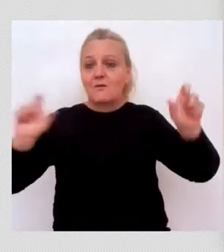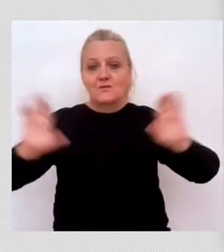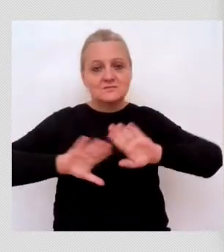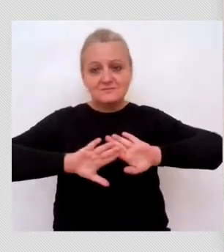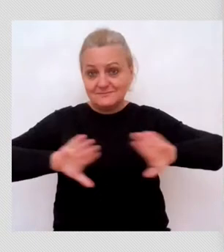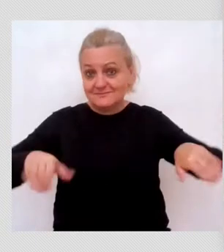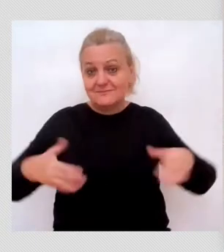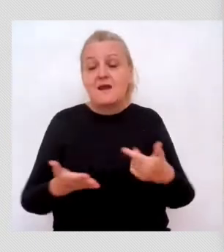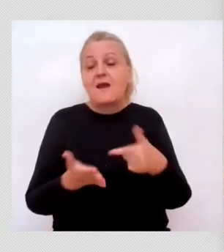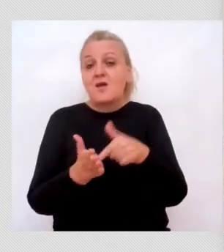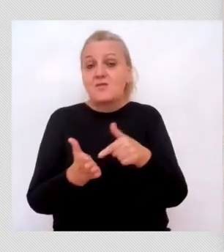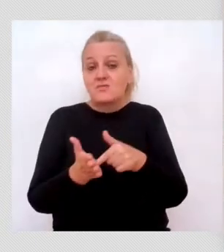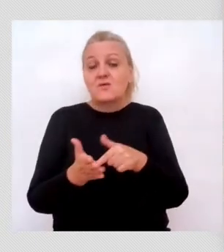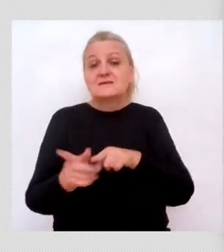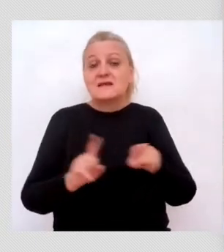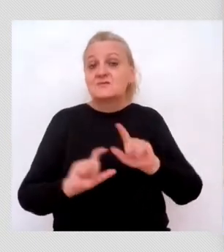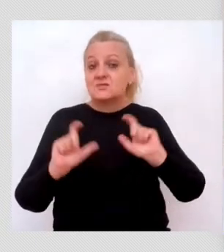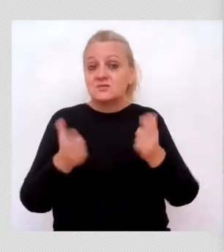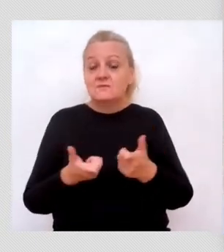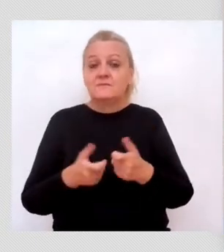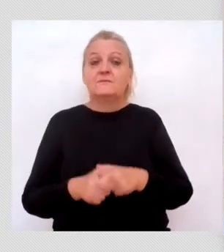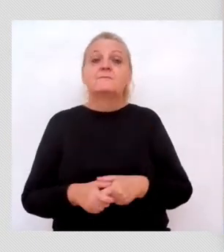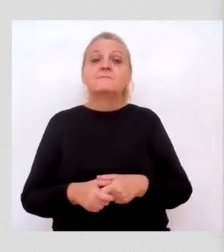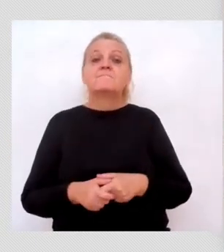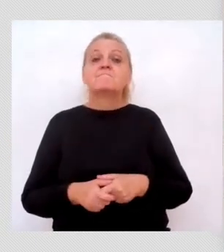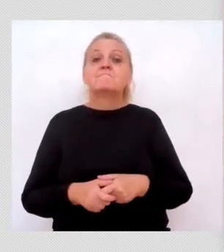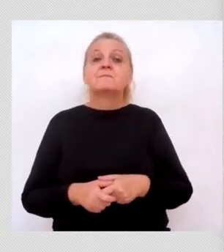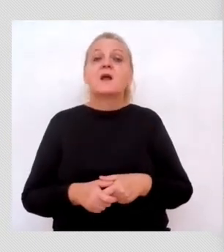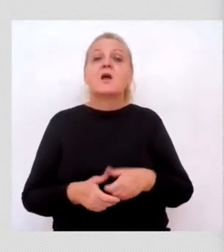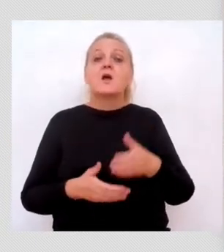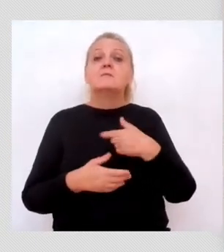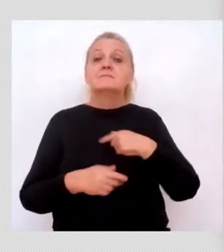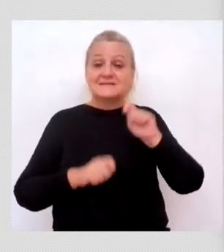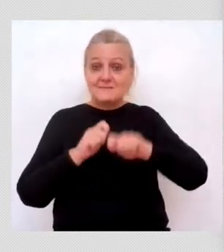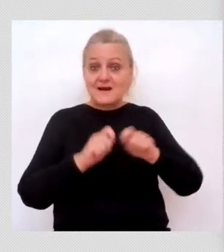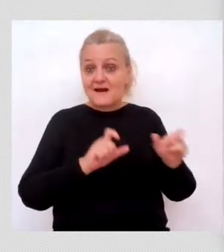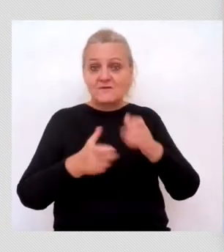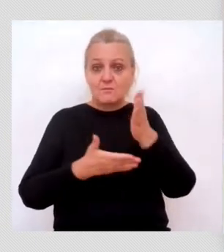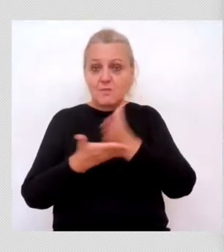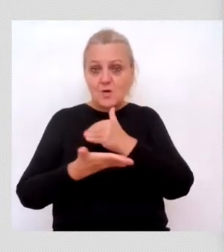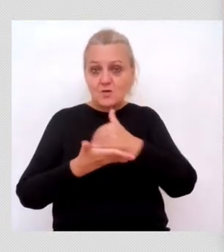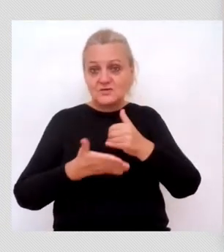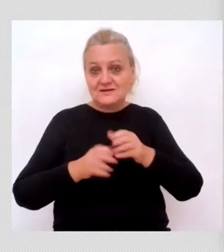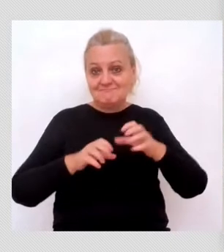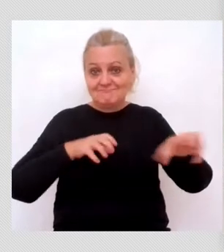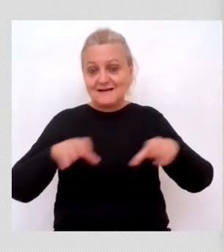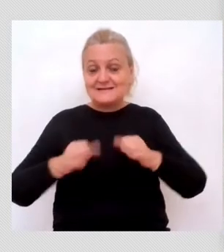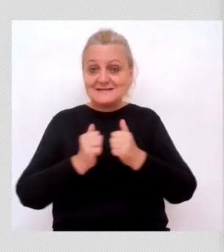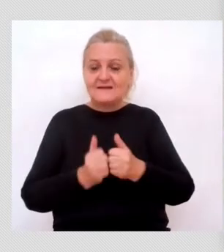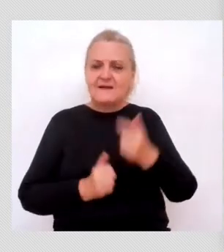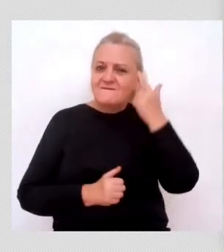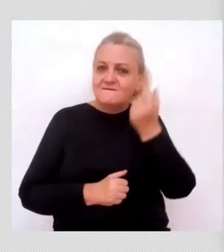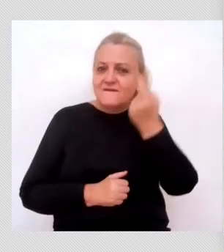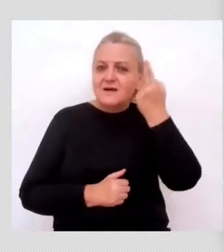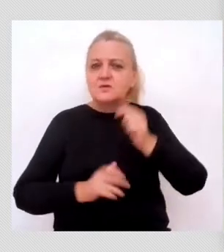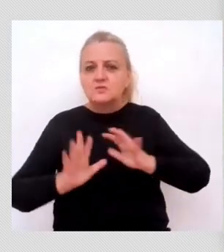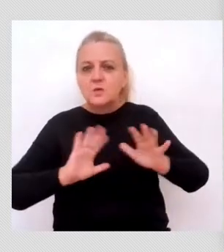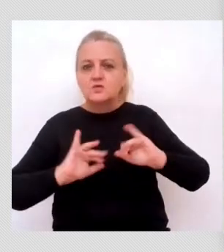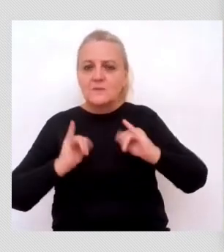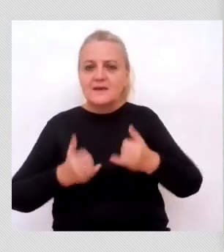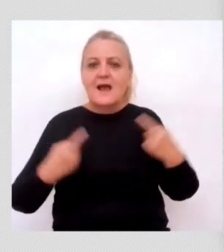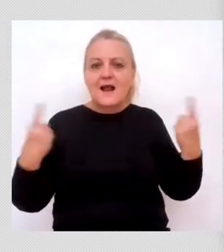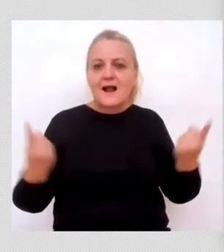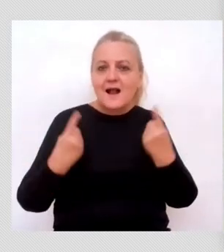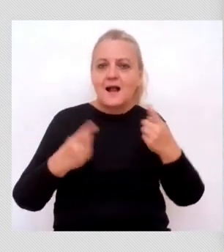znaczy, po pierwsze, podzielić się tym monitoringiem, a po drugie wymyśleć, zaplanować to, w jaki sposób kampanijnie będziemy o